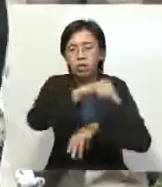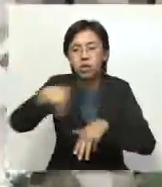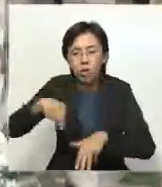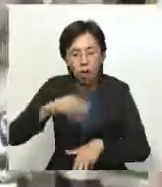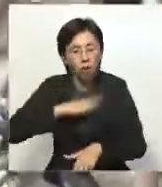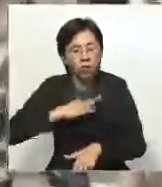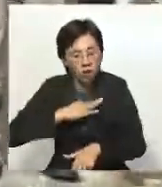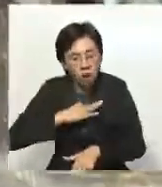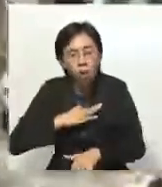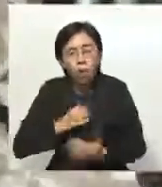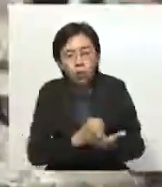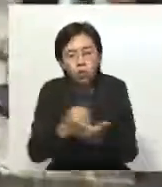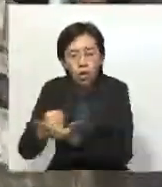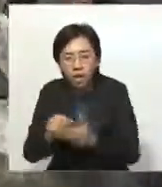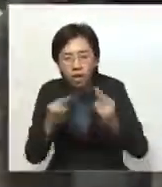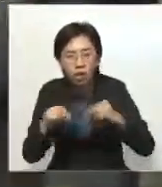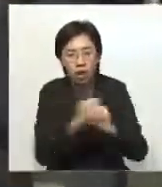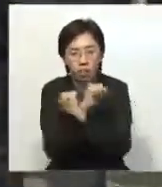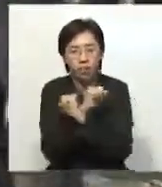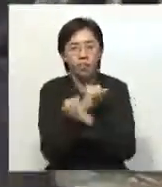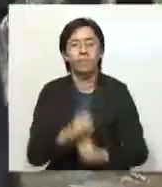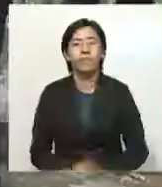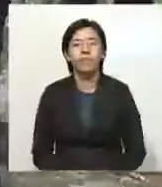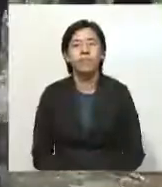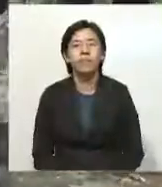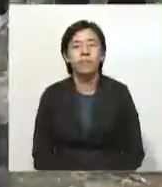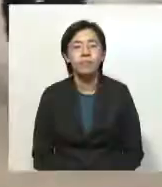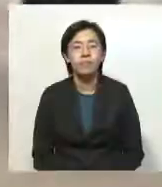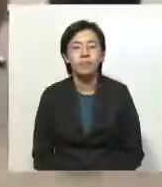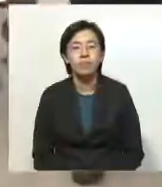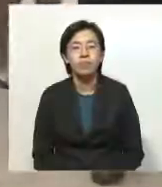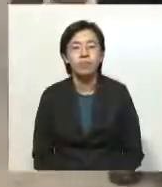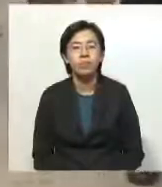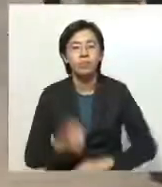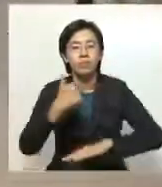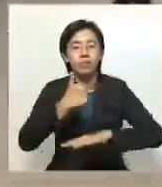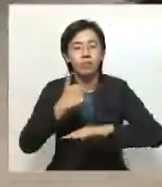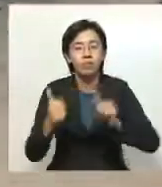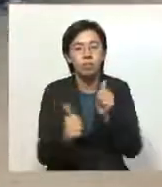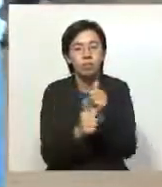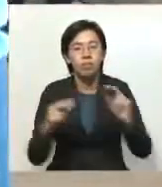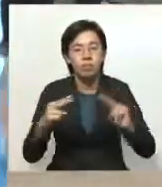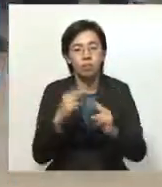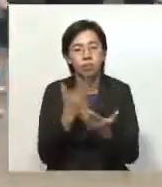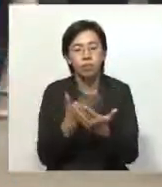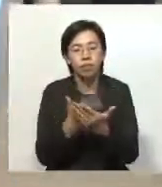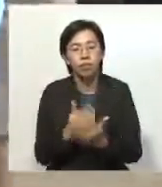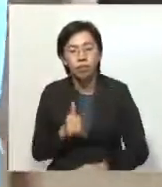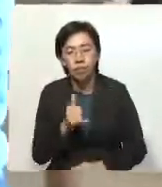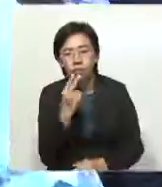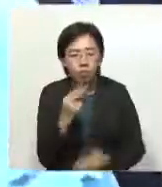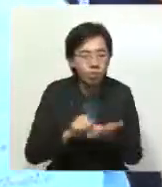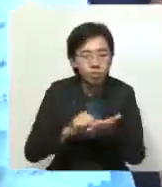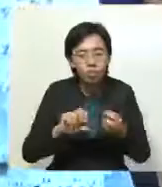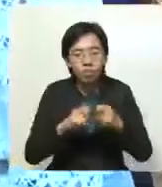การช่วยกันดูแลและอนุรักษ์ขณะที่นายวิสุทธิ์ศรีสุพรรณรัฐมนตรีช่วยว่าการกระทรวงการคลังติดตามการแก้ไขปัญห